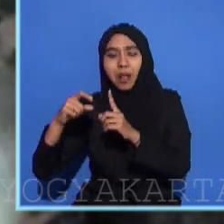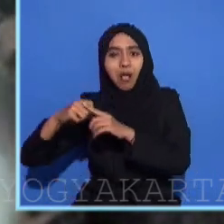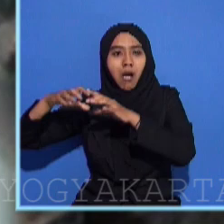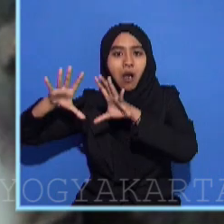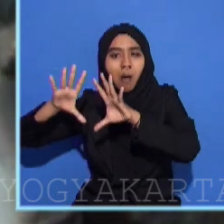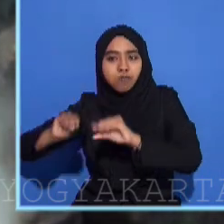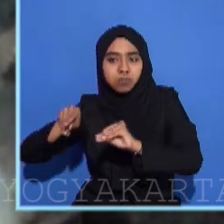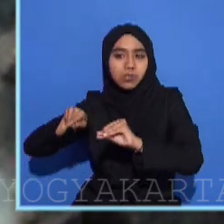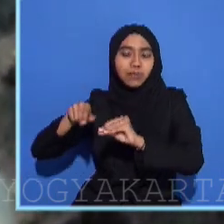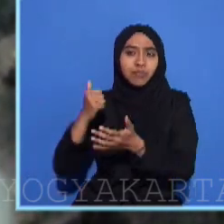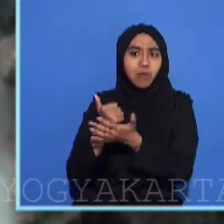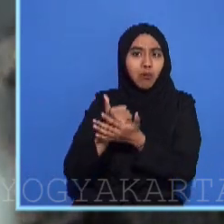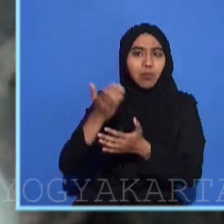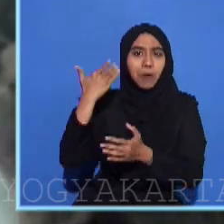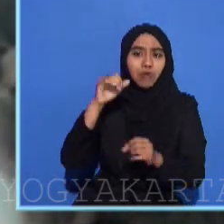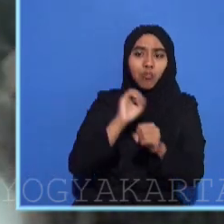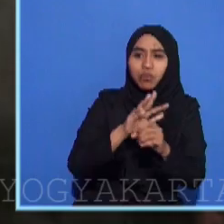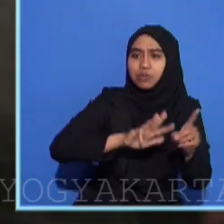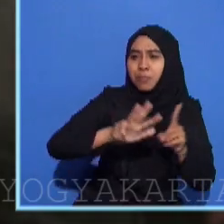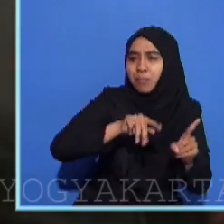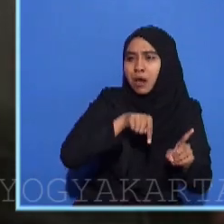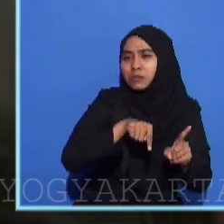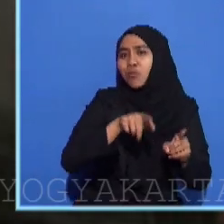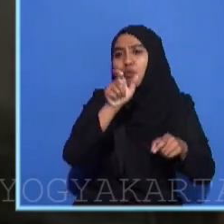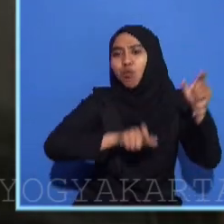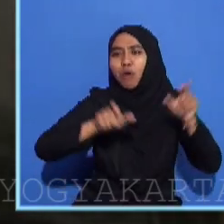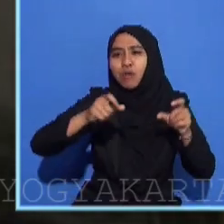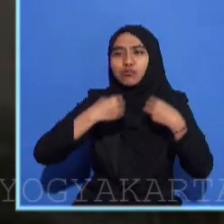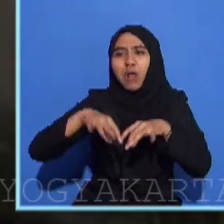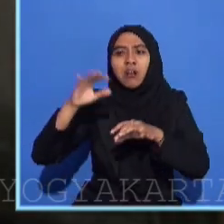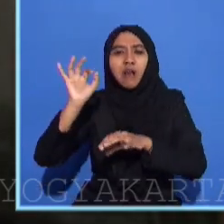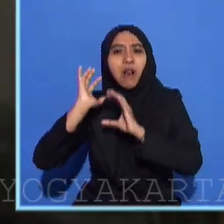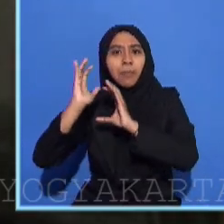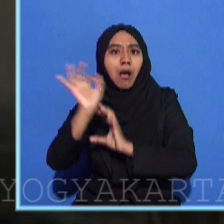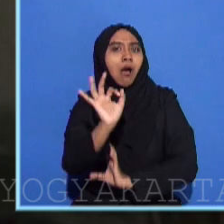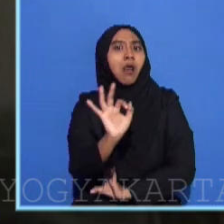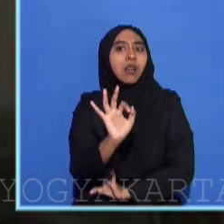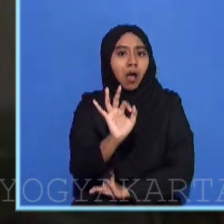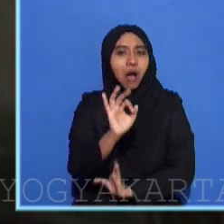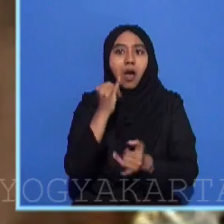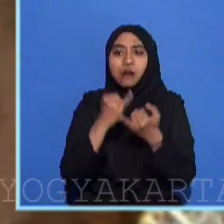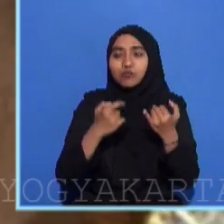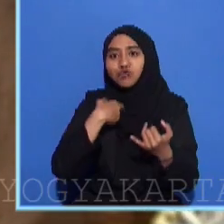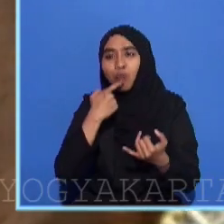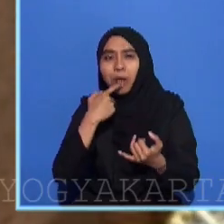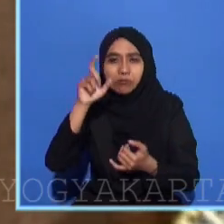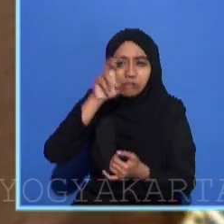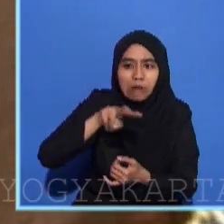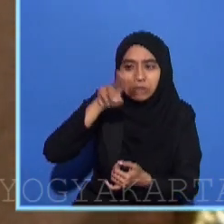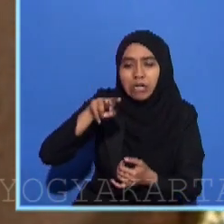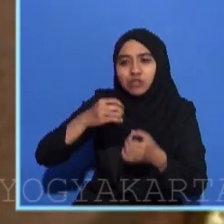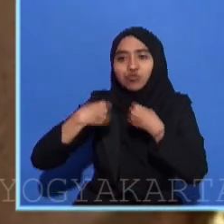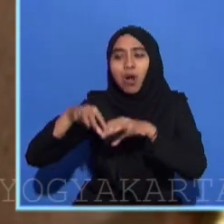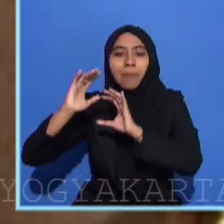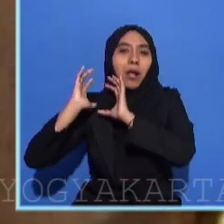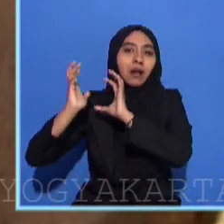niku kula lanu kambil, lha sing ladeni bakule do lunga. Kula njurmi ngopeni karek bakul cilik-cilik ngoten. Niku menawi lisahipun ngaten